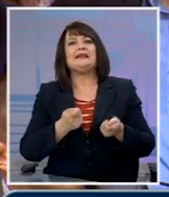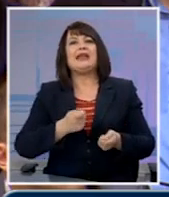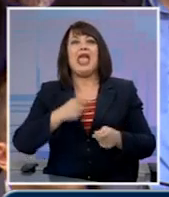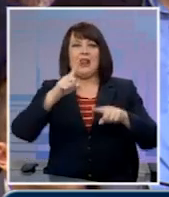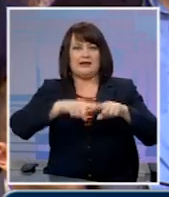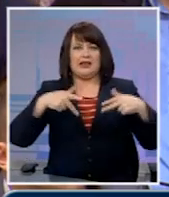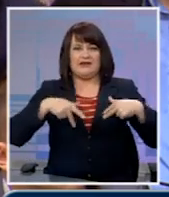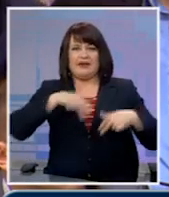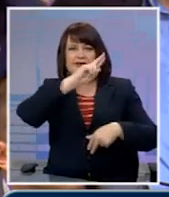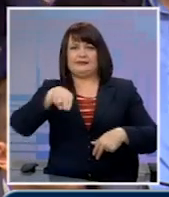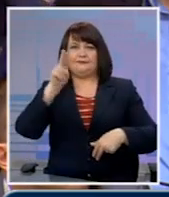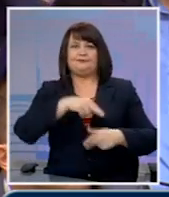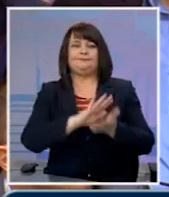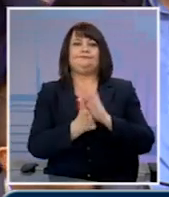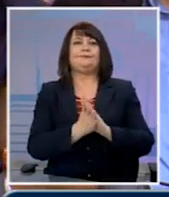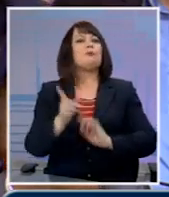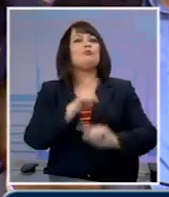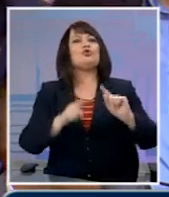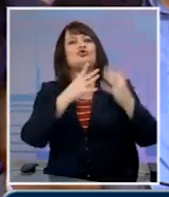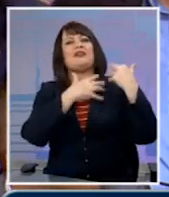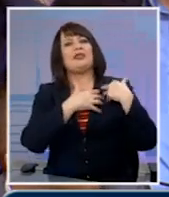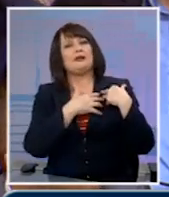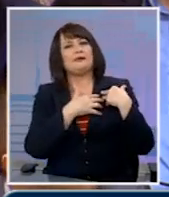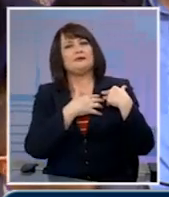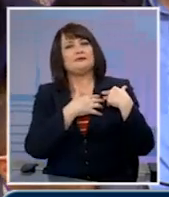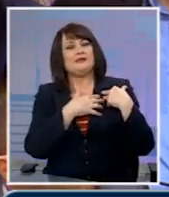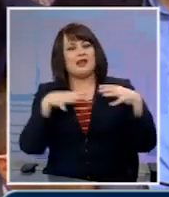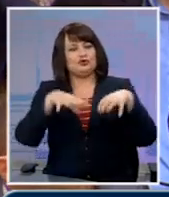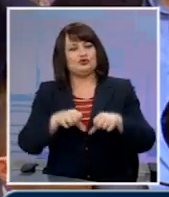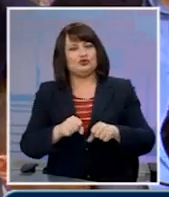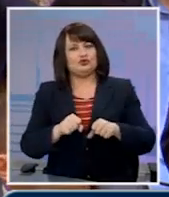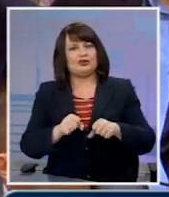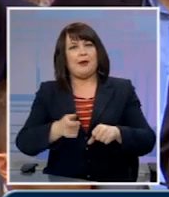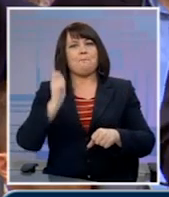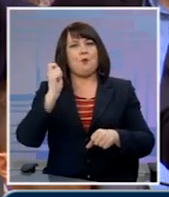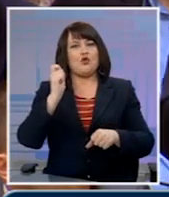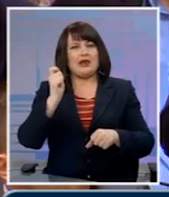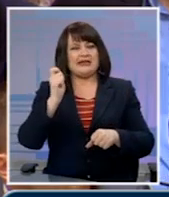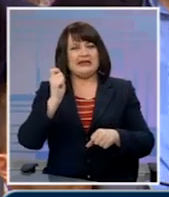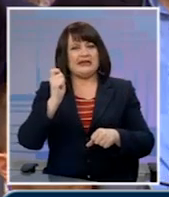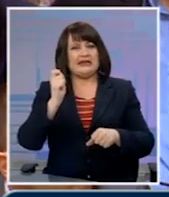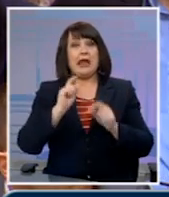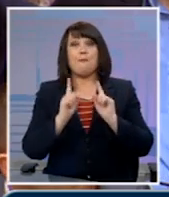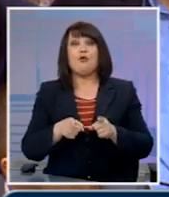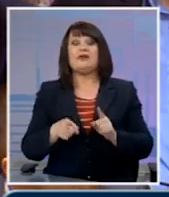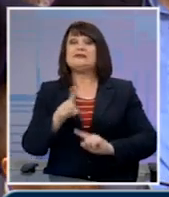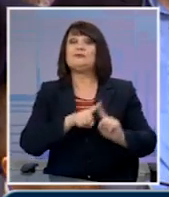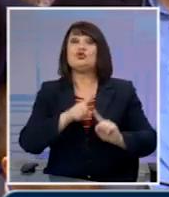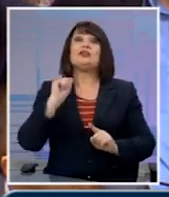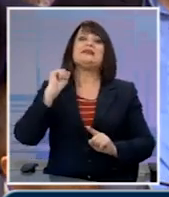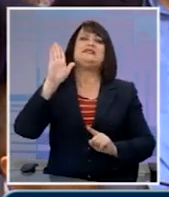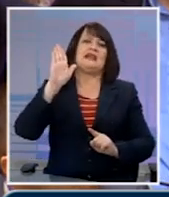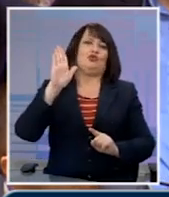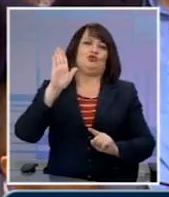κυβέρνηση αφού μεταθέτει την εξουσία την πολιτική και την απόφαση σε ξένα